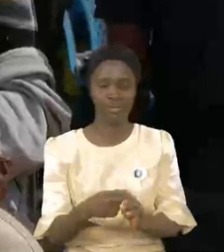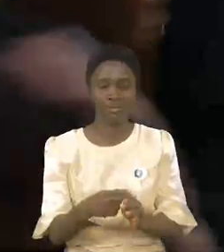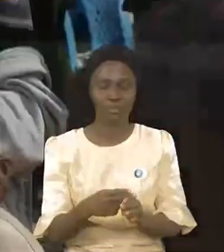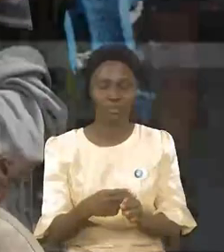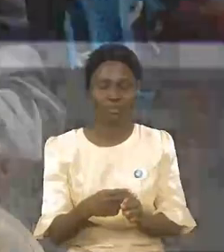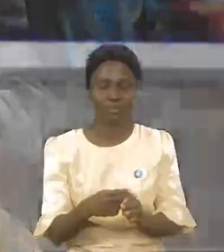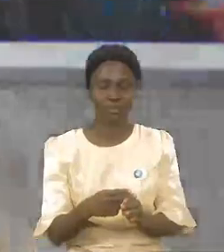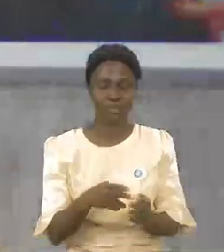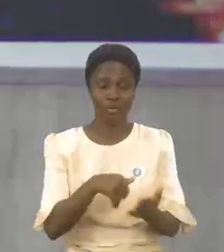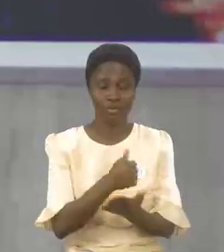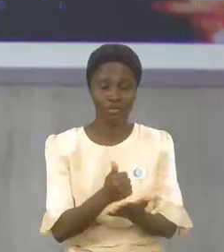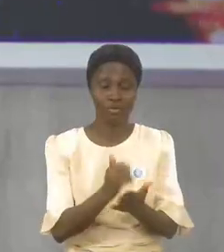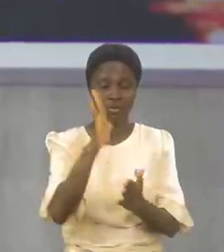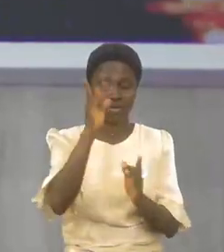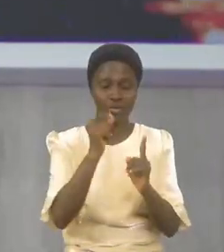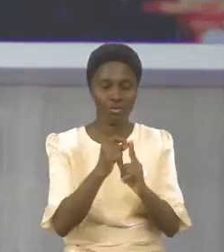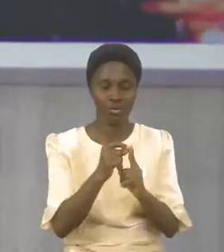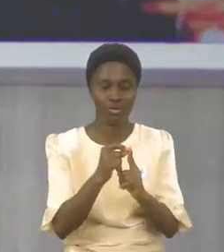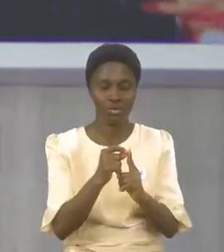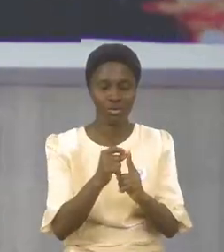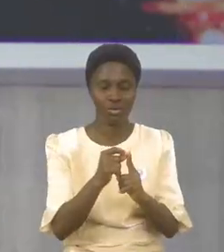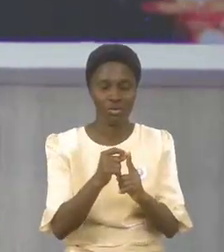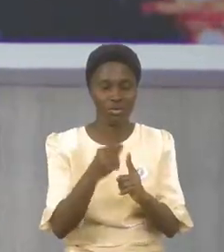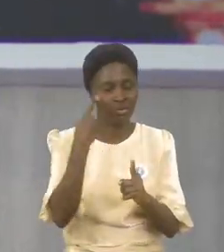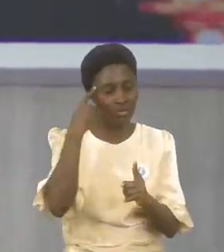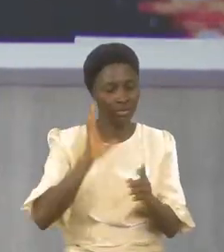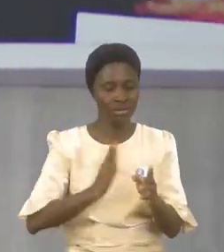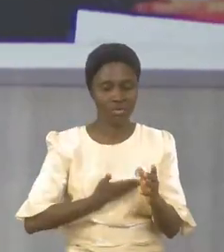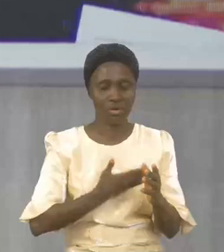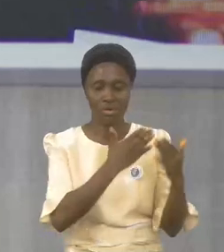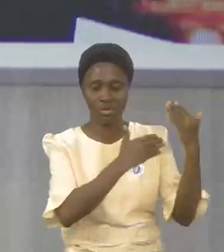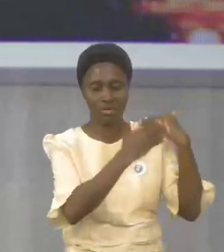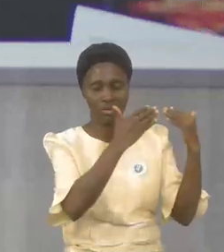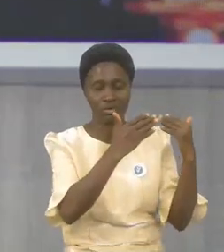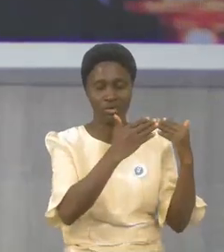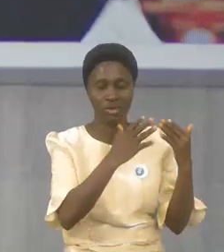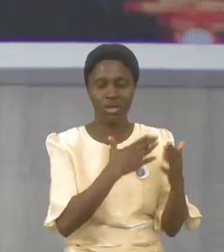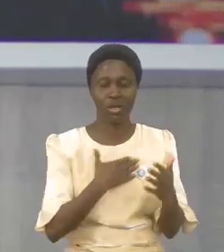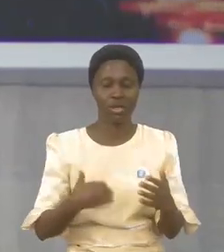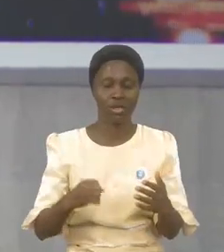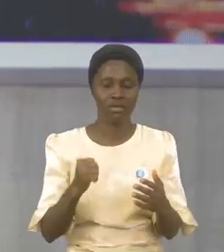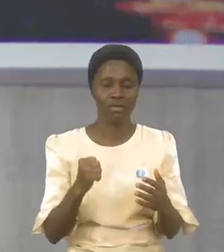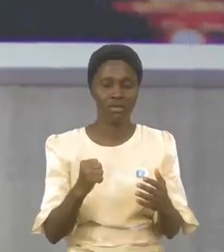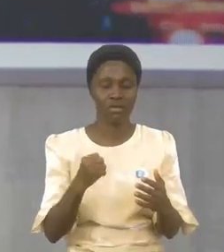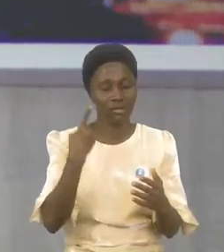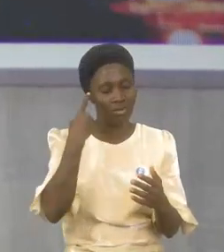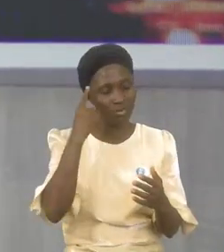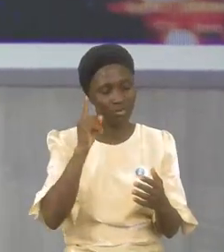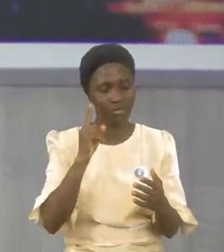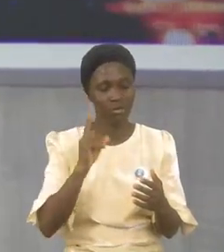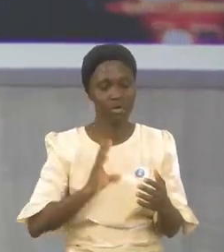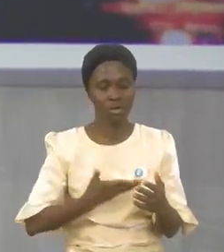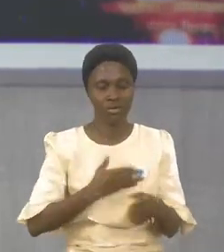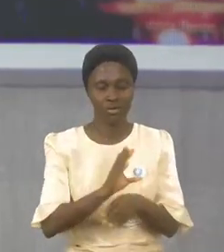Jésus-Christ. Confirme ta parole pour notre génération, pour notre dispensation et pour